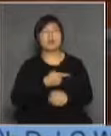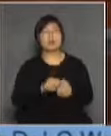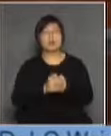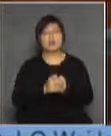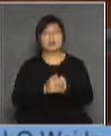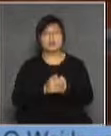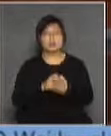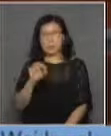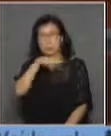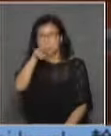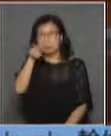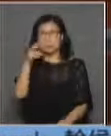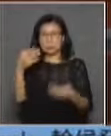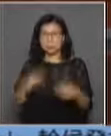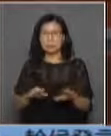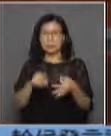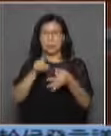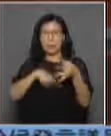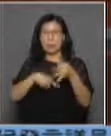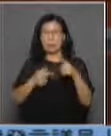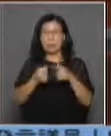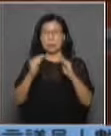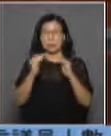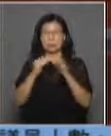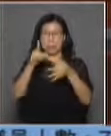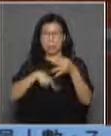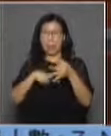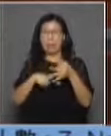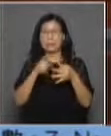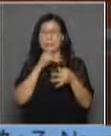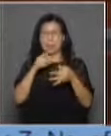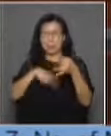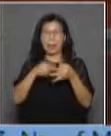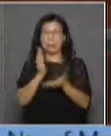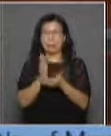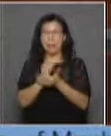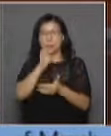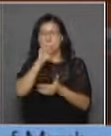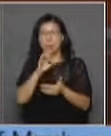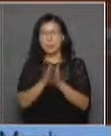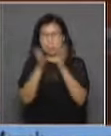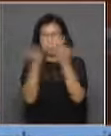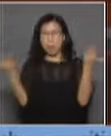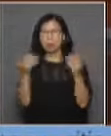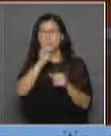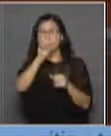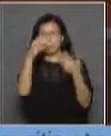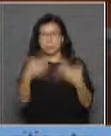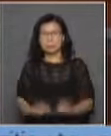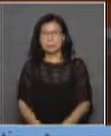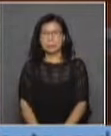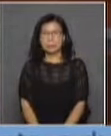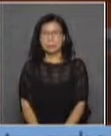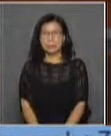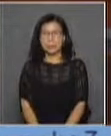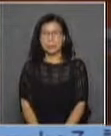未有調查結果，我不便講佢間公司名啊同埋個姓名啦，但係啲報紙其實已經報道㗎喇。